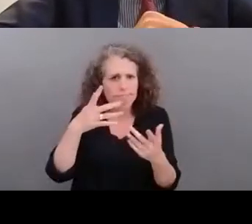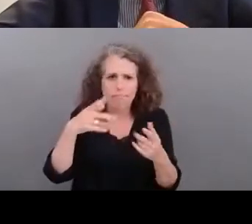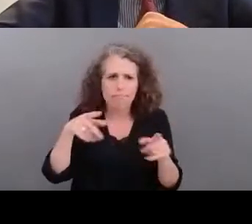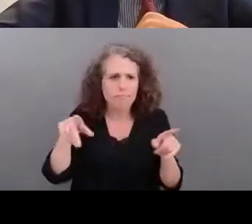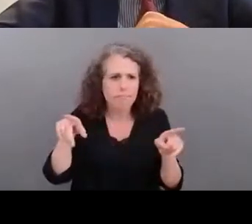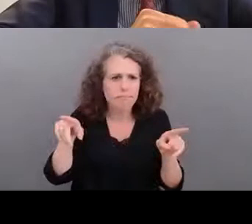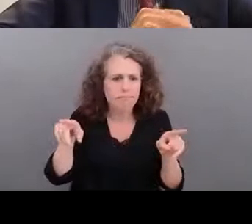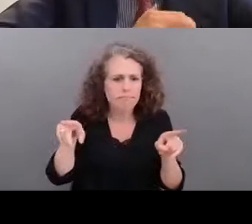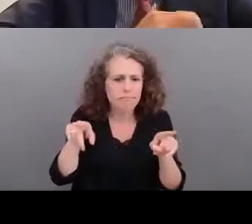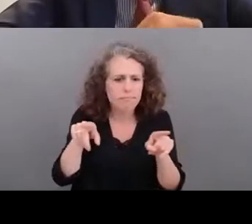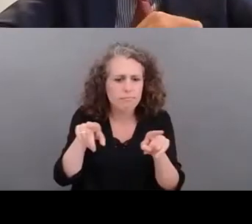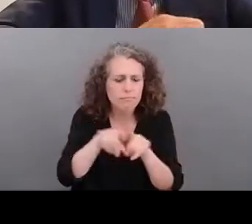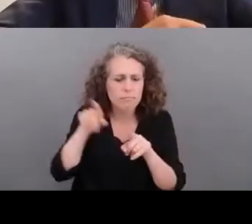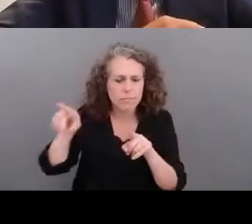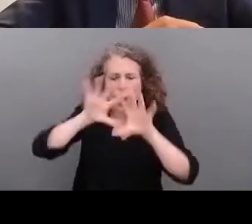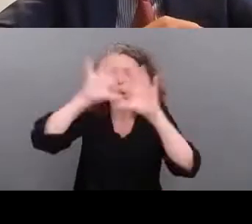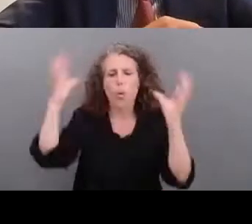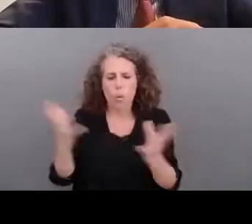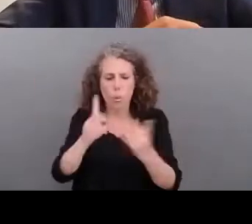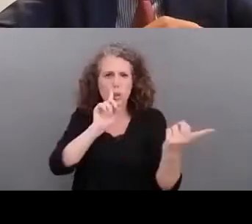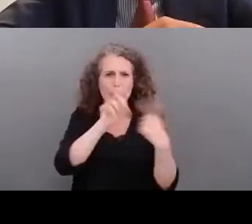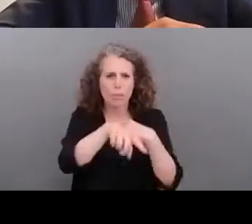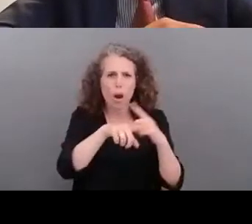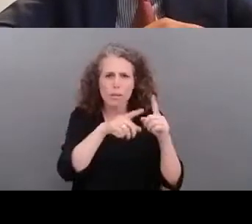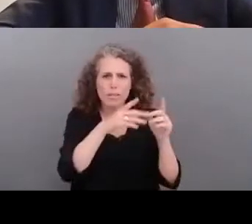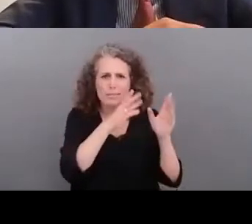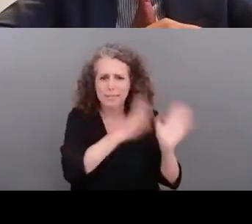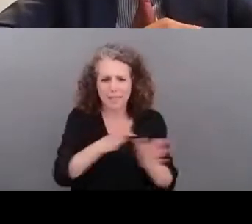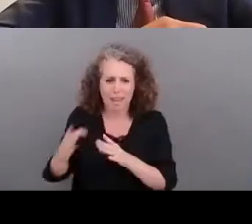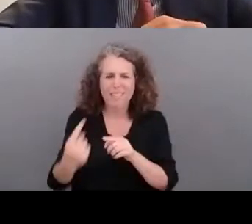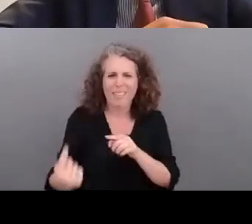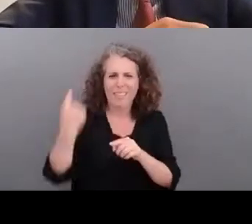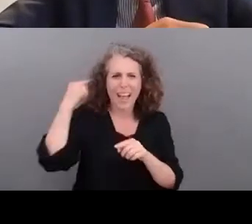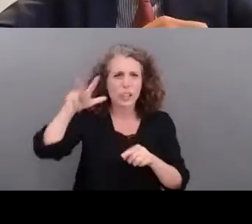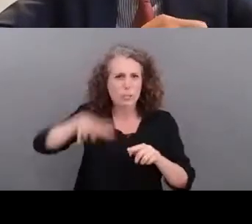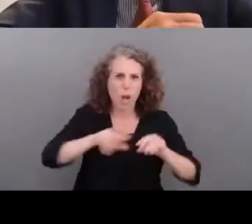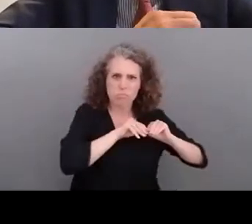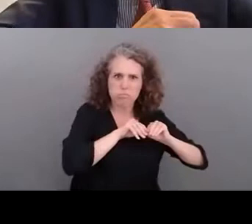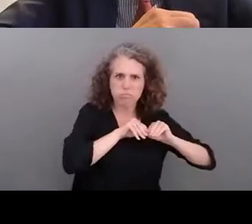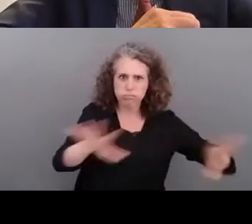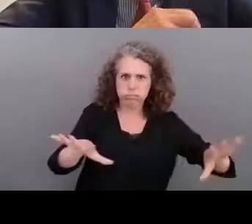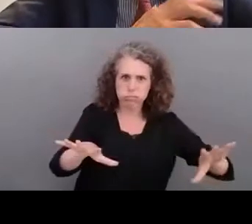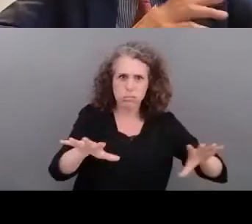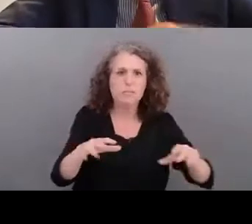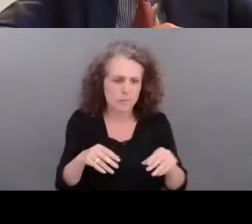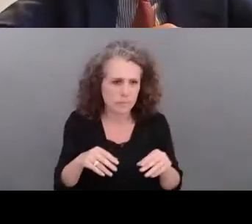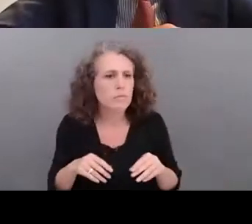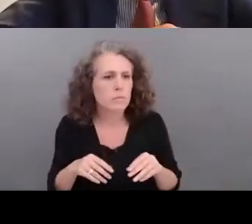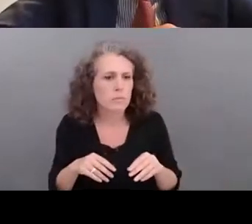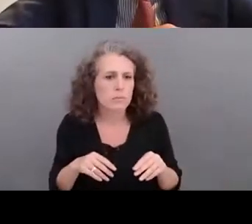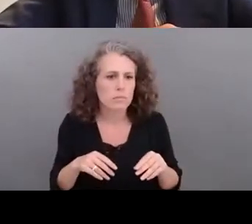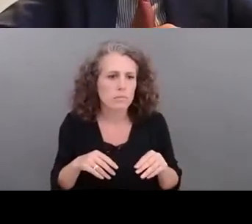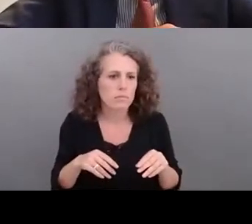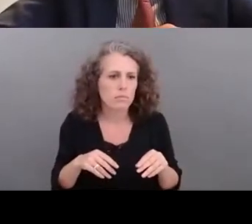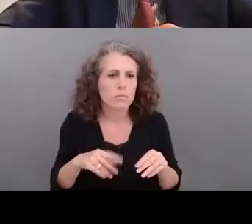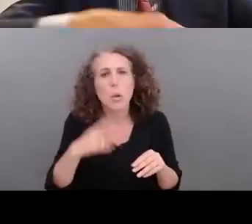handicap pendant une pandémie, y compris dans le plan de réponse à la COVID-19 qui a été lancé au mois de mars de l'année dernière,